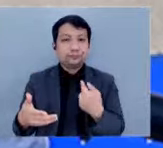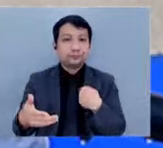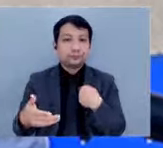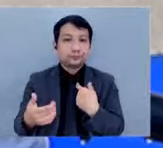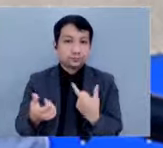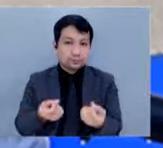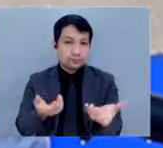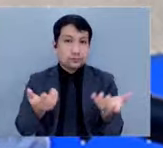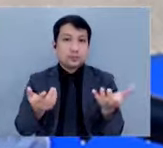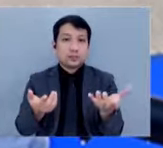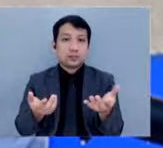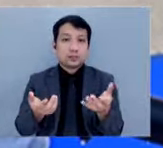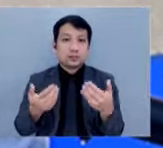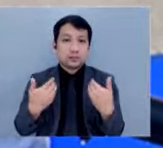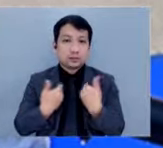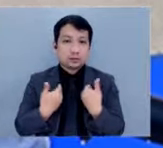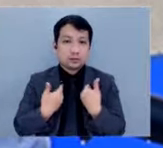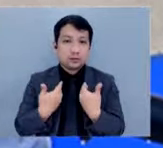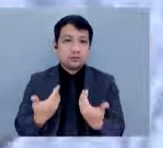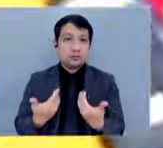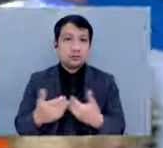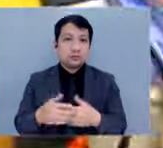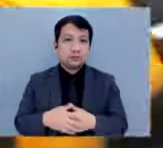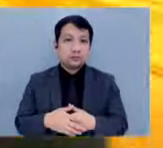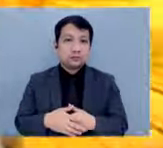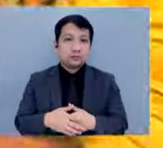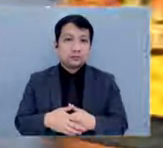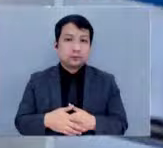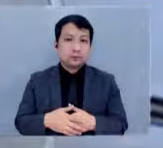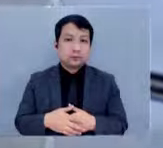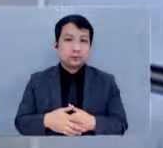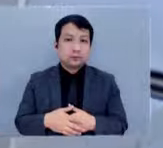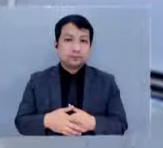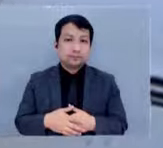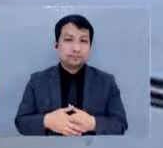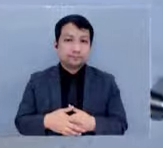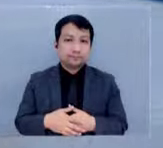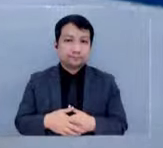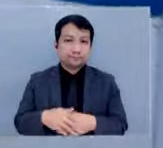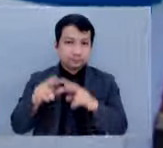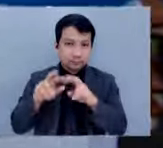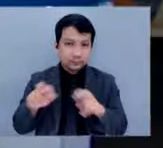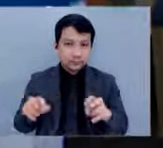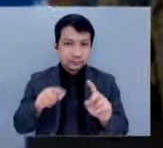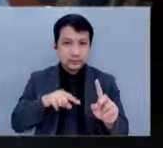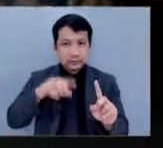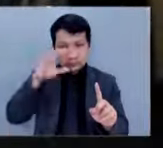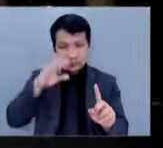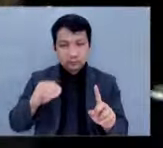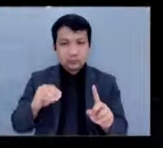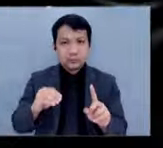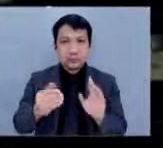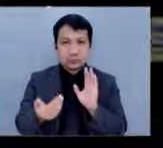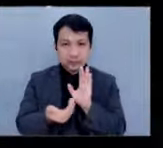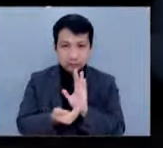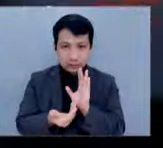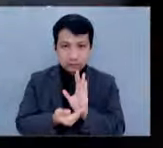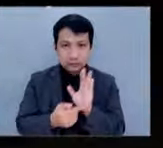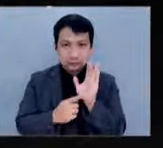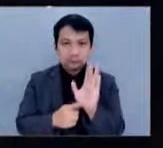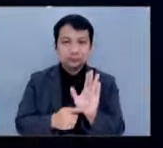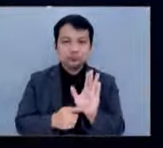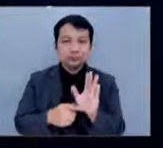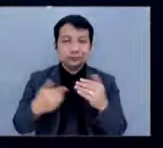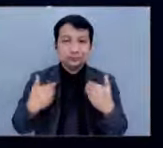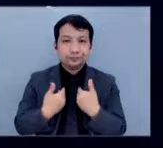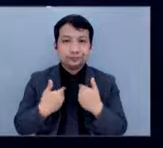Ano ng hayop eh. Hayop yan eh. Iniimbestigahan na ang lalaki. Kapag napatunayang may nilabag siya sa Animal Welfare